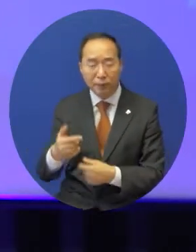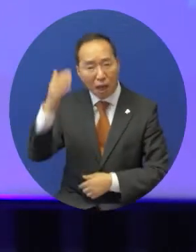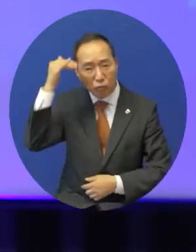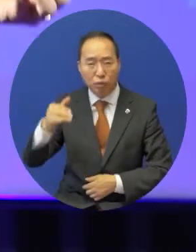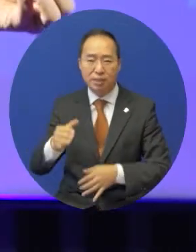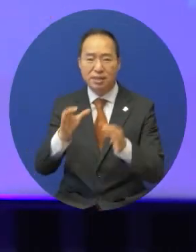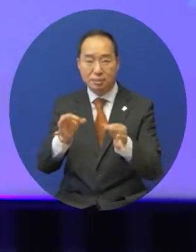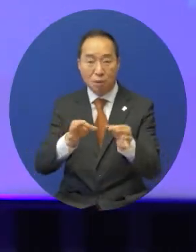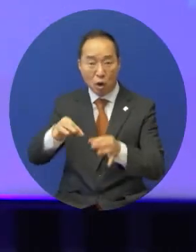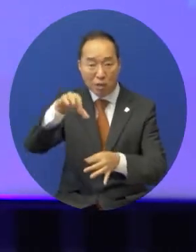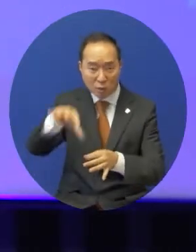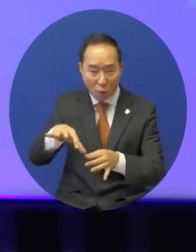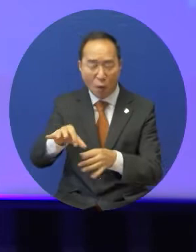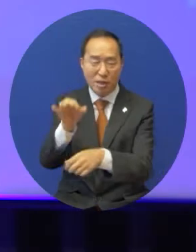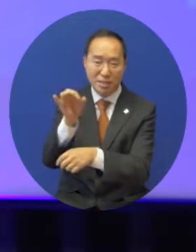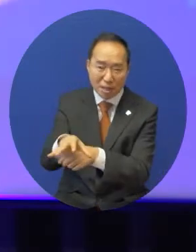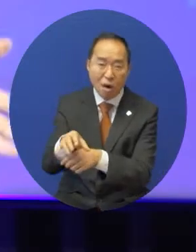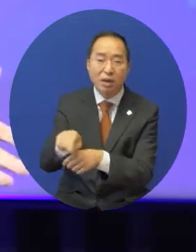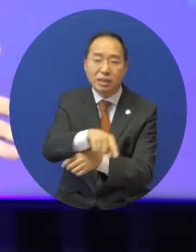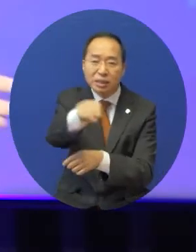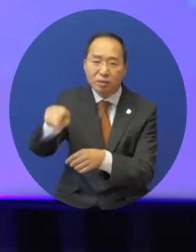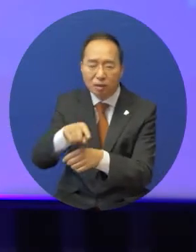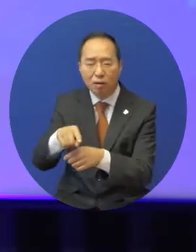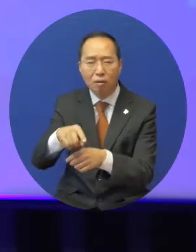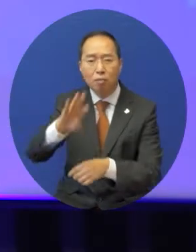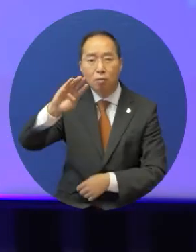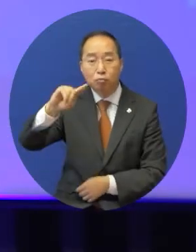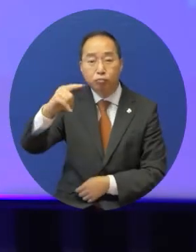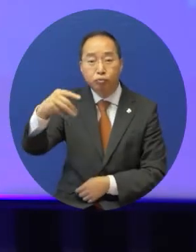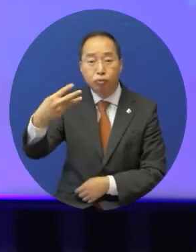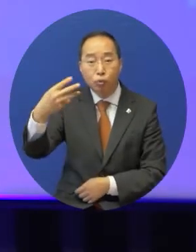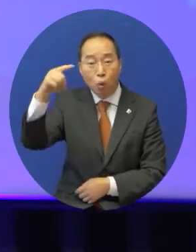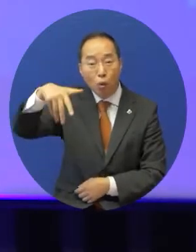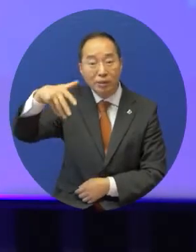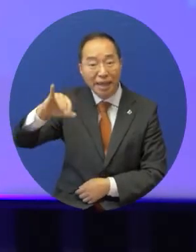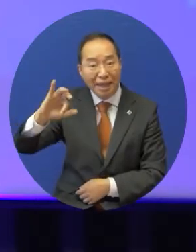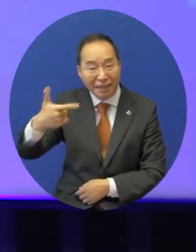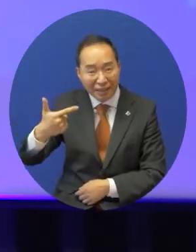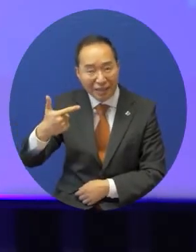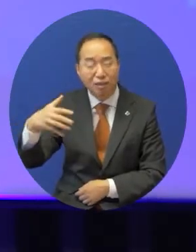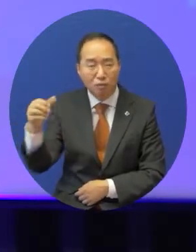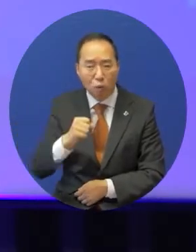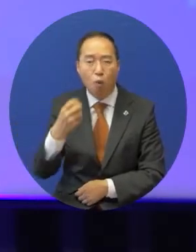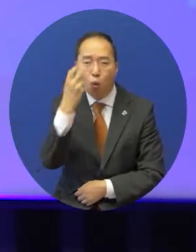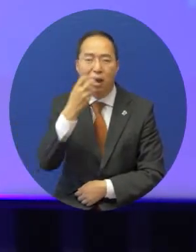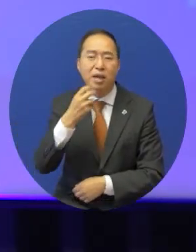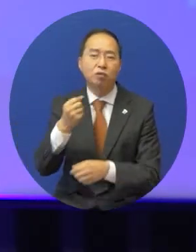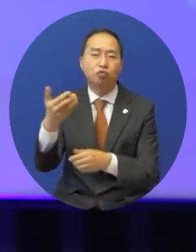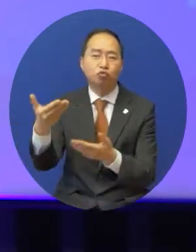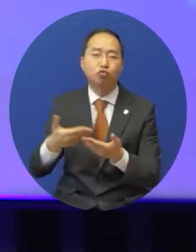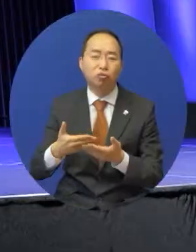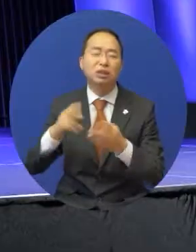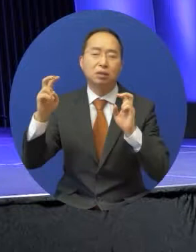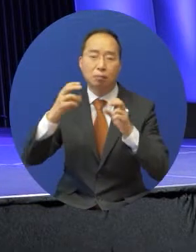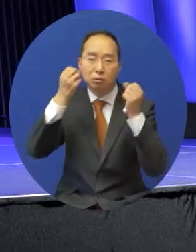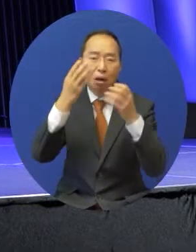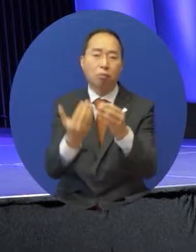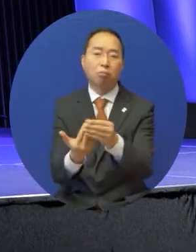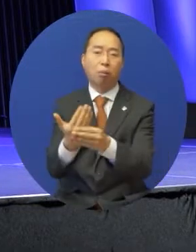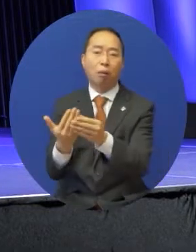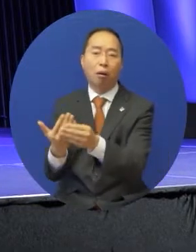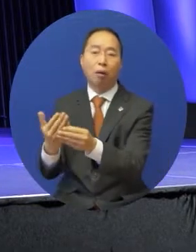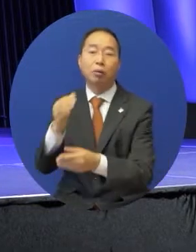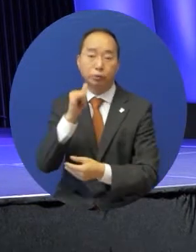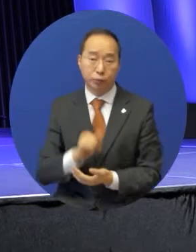금의 그 거래를 블록체인으로 관리를 해주는 그런 기업들도 나오기 시작을 했습니다.